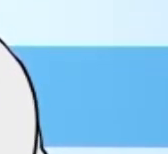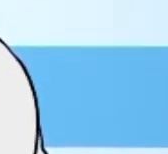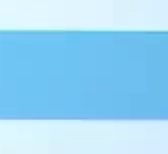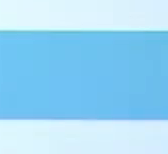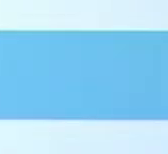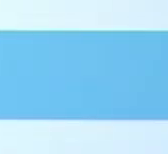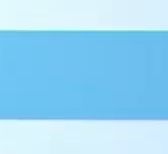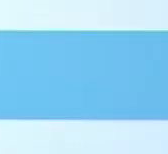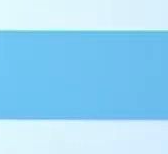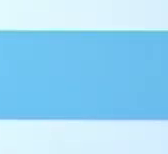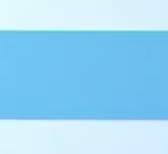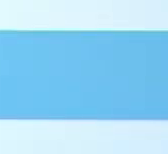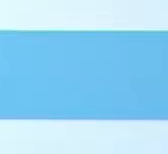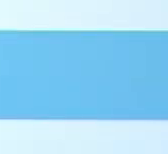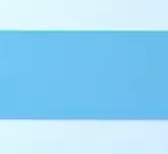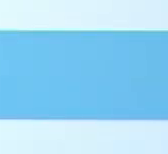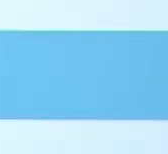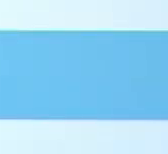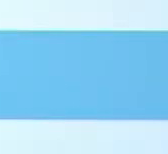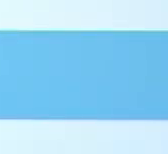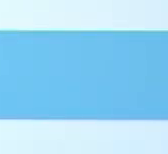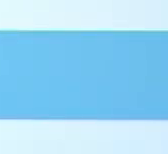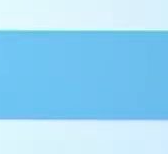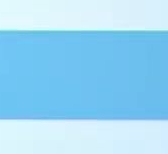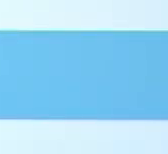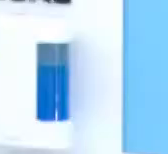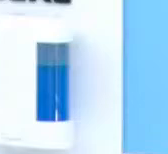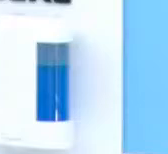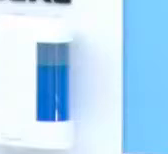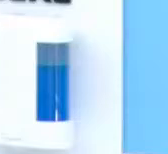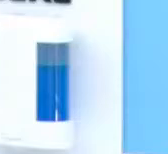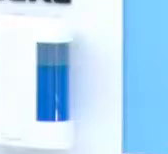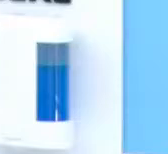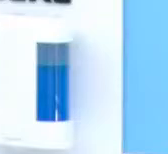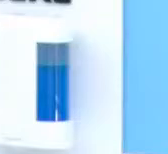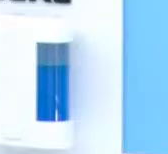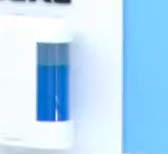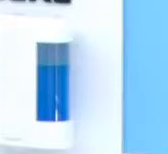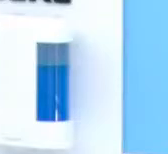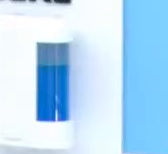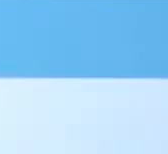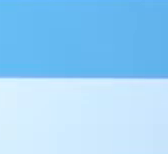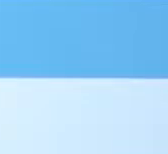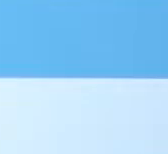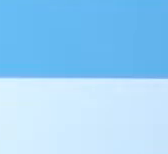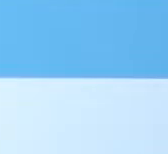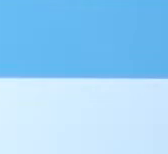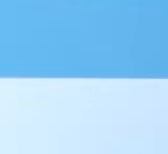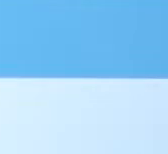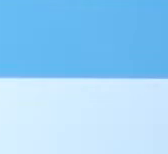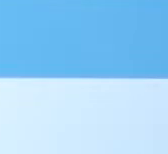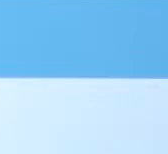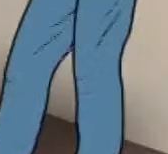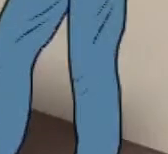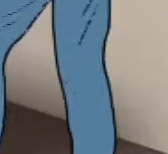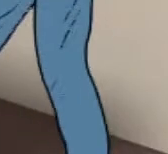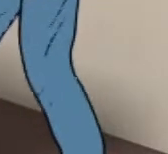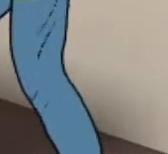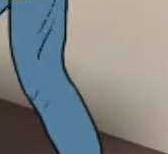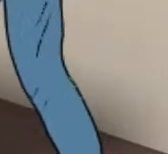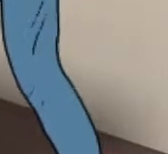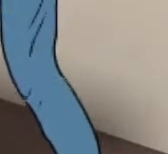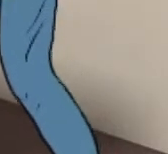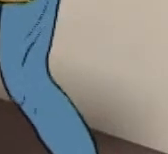shughuli ya upimaji. Vipimo vilionyesha kuwa ana malaria, na papo hapo daktari akampa dawa za malaria na kumshauri azimalize, na